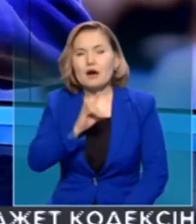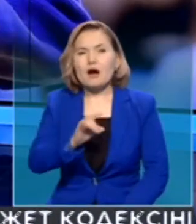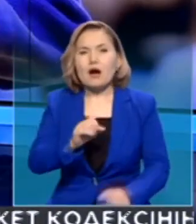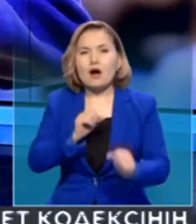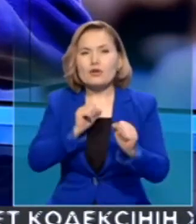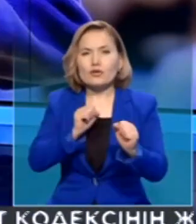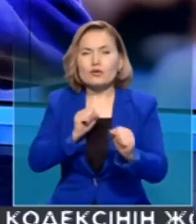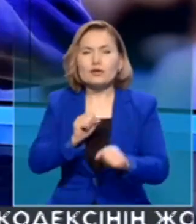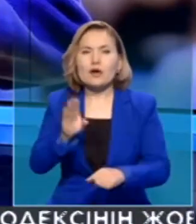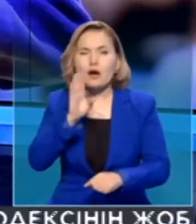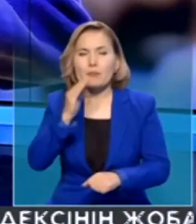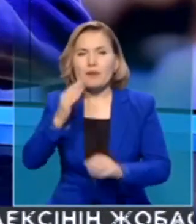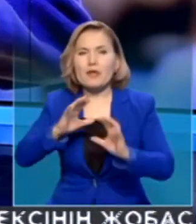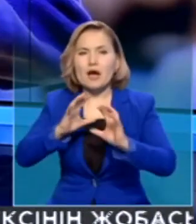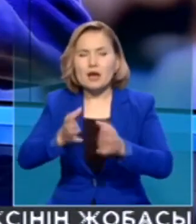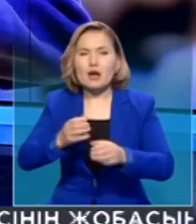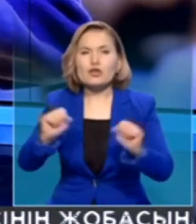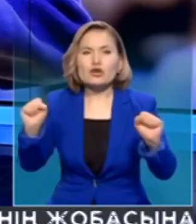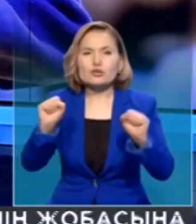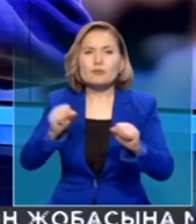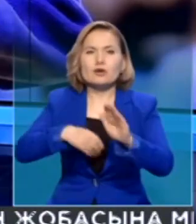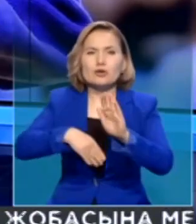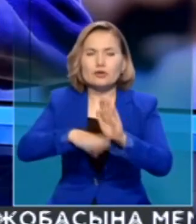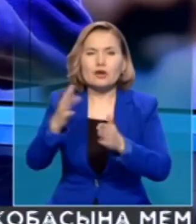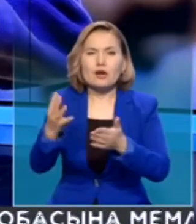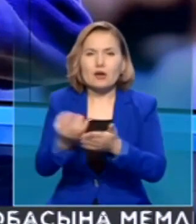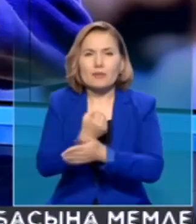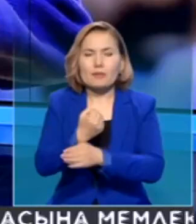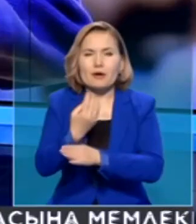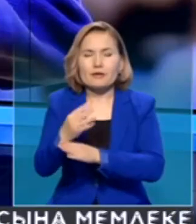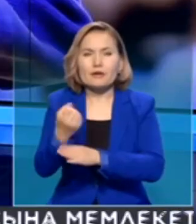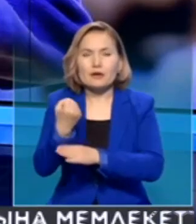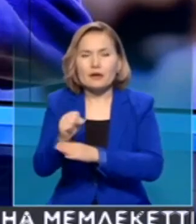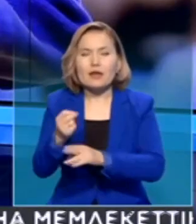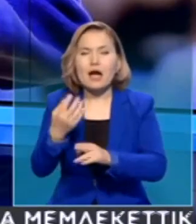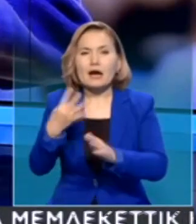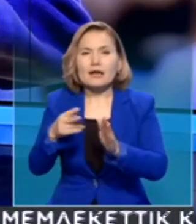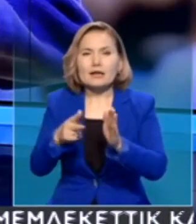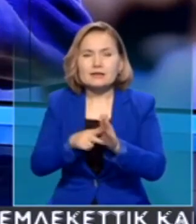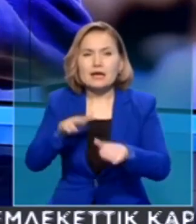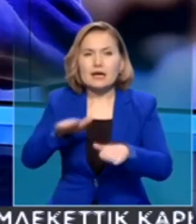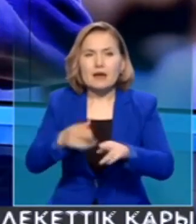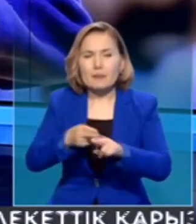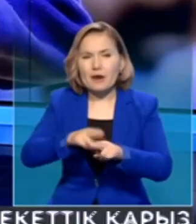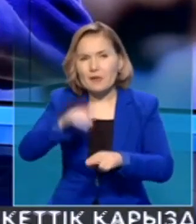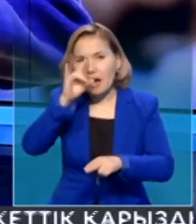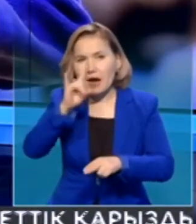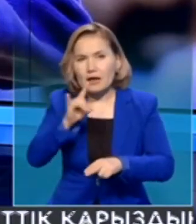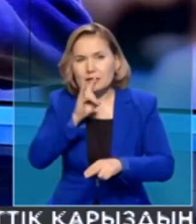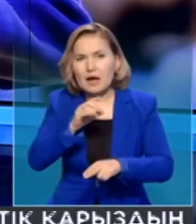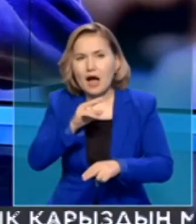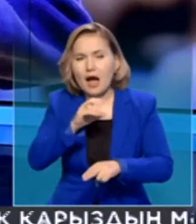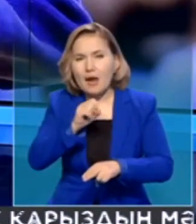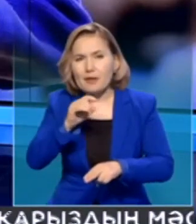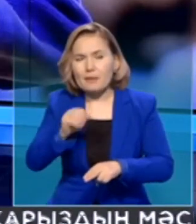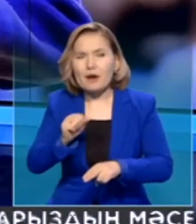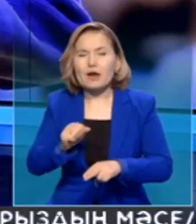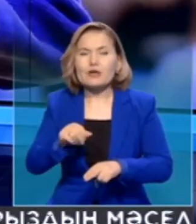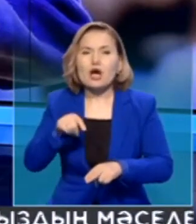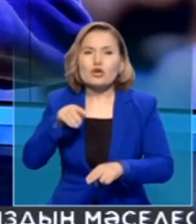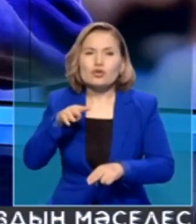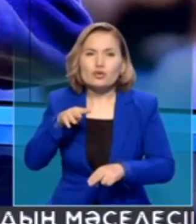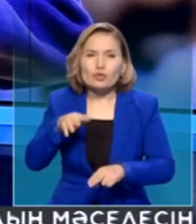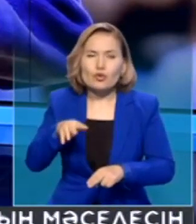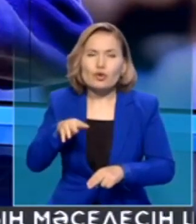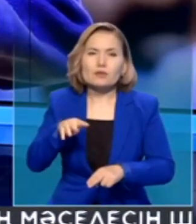қыз әлемдегі үздік спортшылар қатарында. 48 келі салмақта күресетін отандасымыз Әбиба Абужақынова